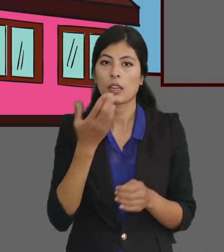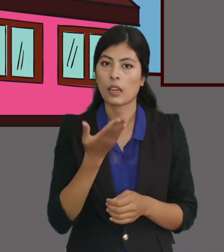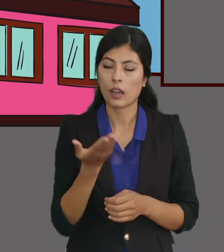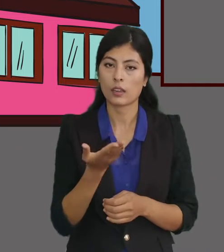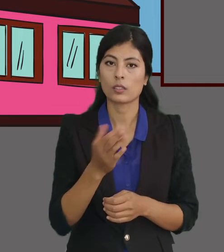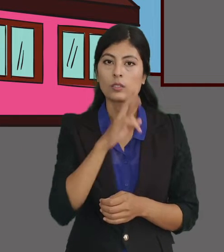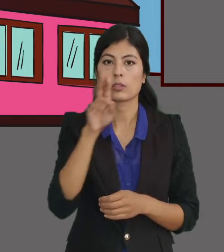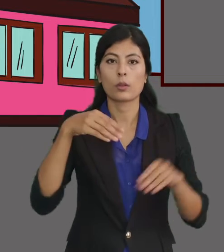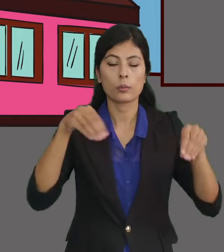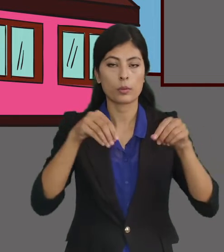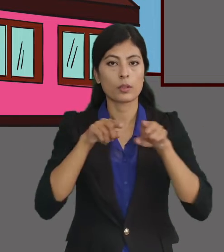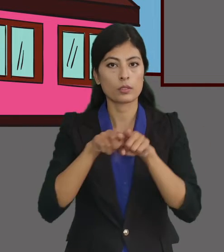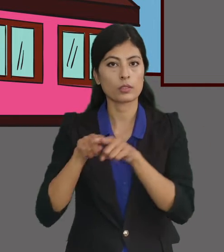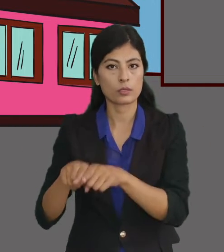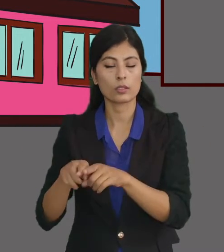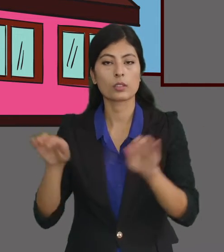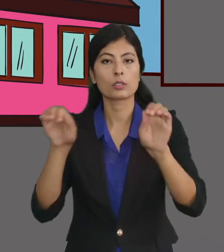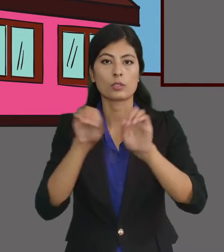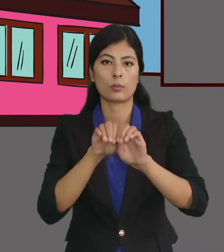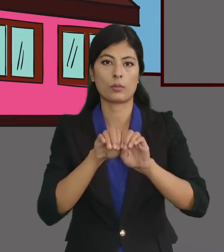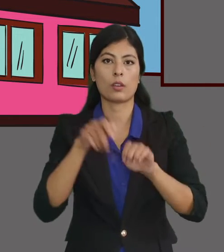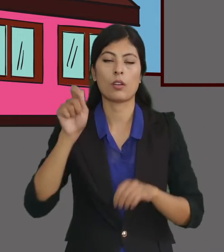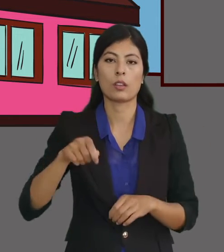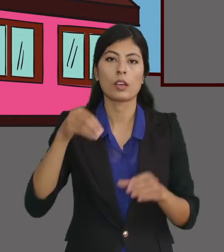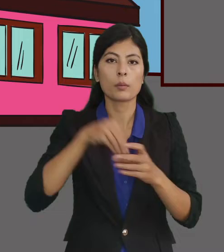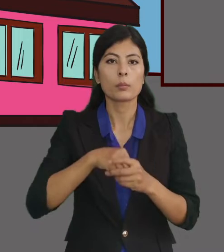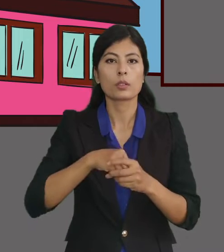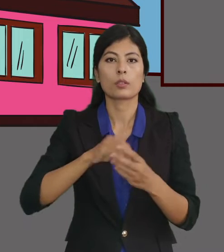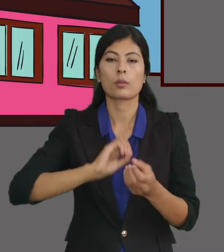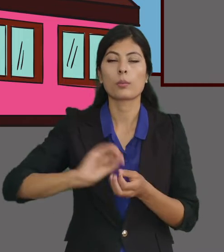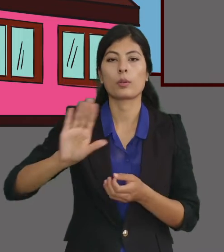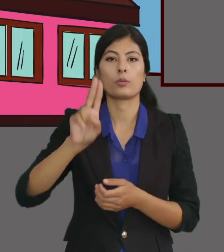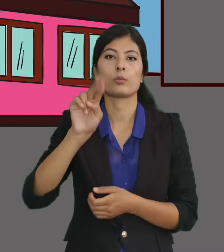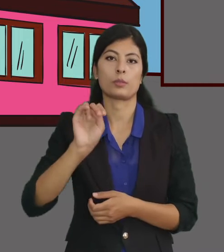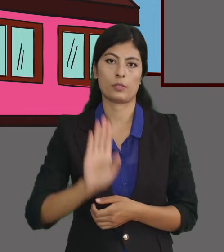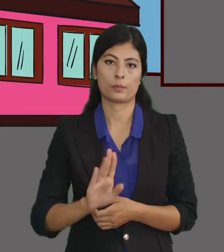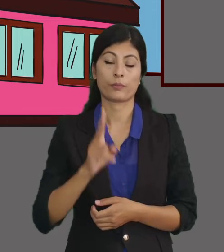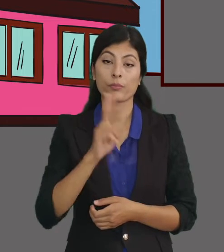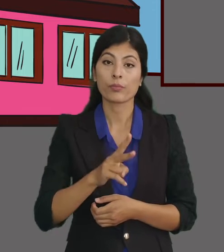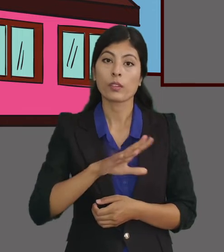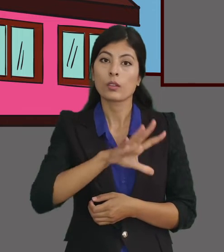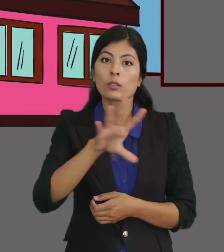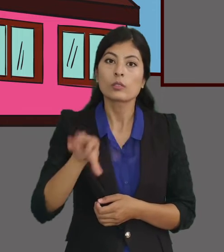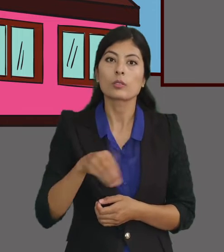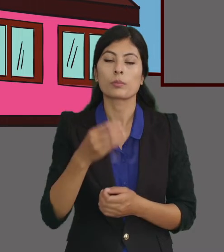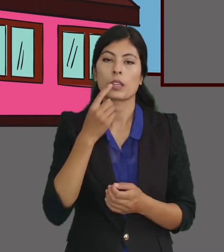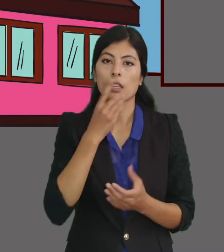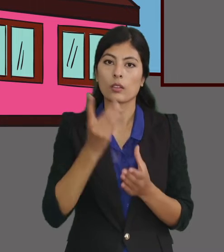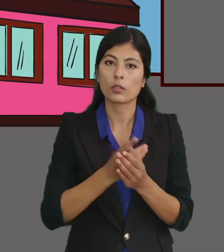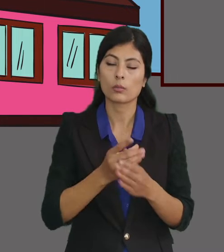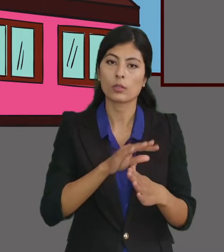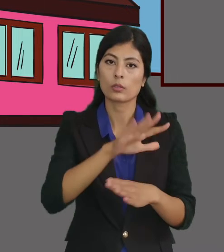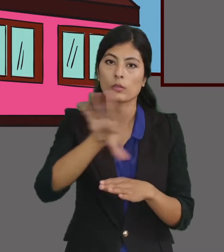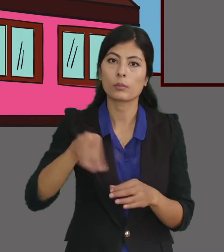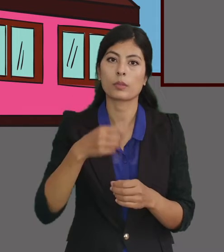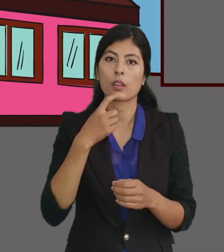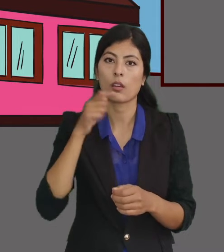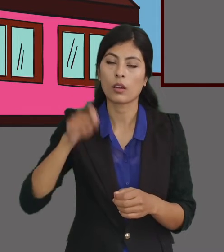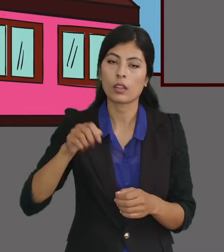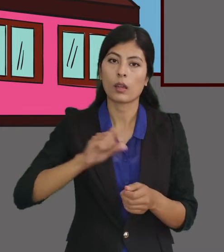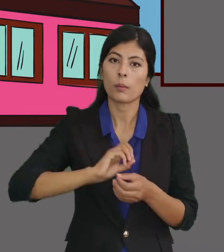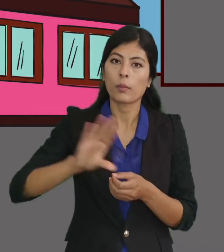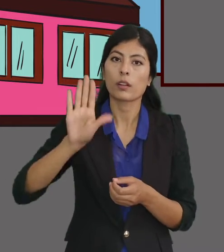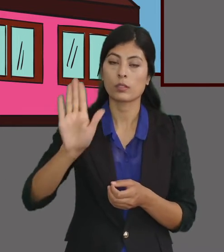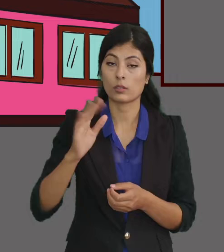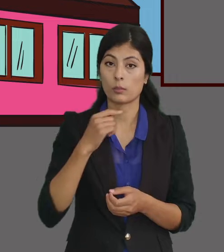समेत संबंधित अदालत में पठा देवे के चाही। एही तरह से मिसिल आ कागज अदालत में पठायल अवस्था में पक्ष अदालत